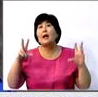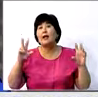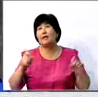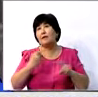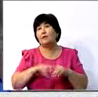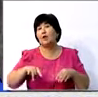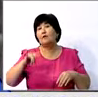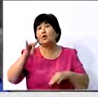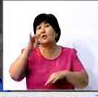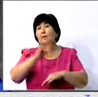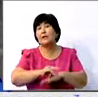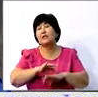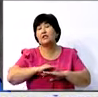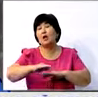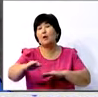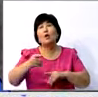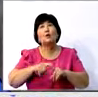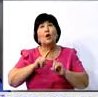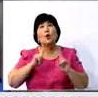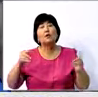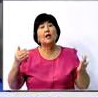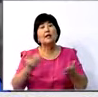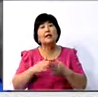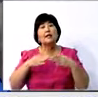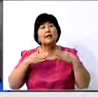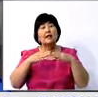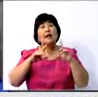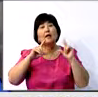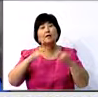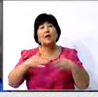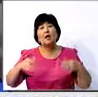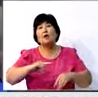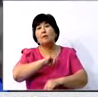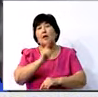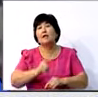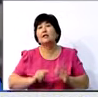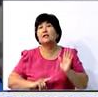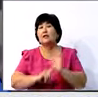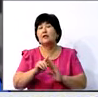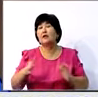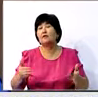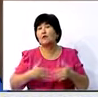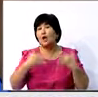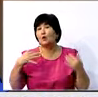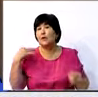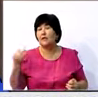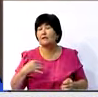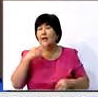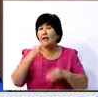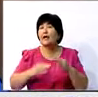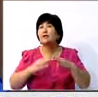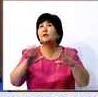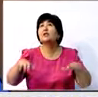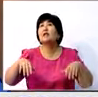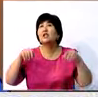усиленной взлетно-посадочной полосой. Уникальный инновационный корабль, который был намного мощнее и функциональнее шаттлов, вызвал огромный интерес космических